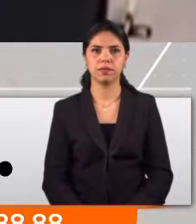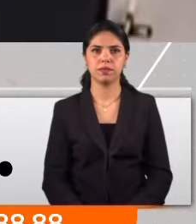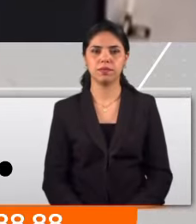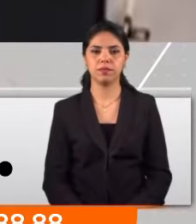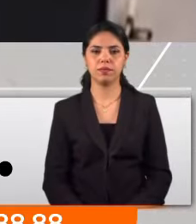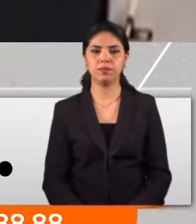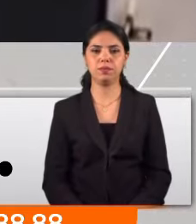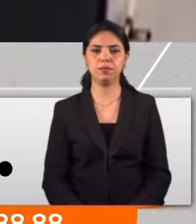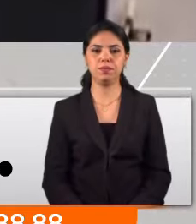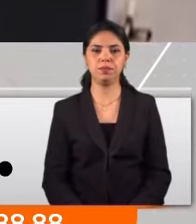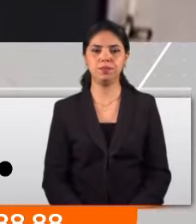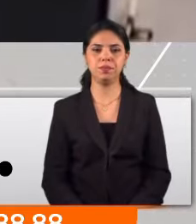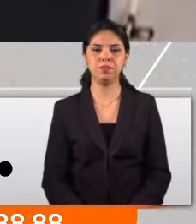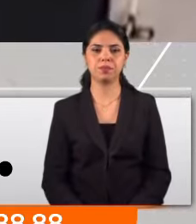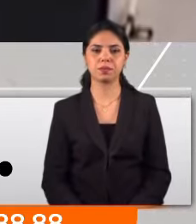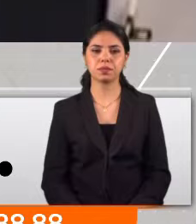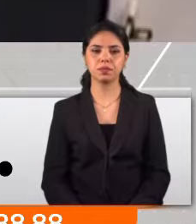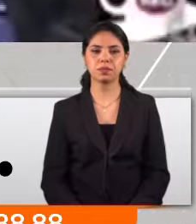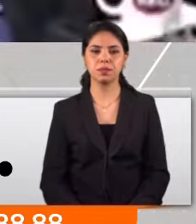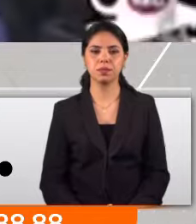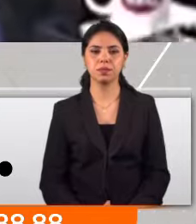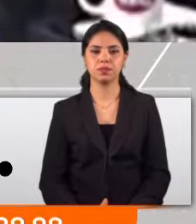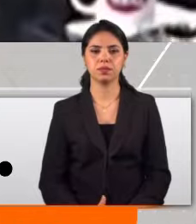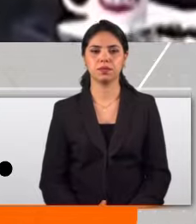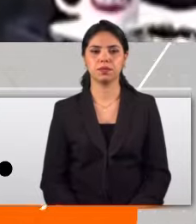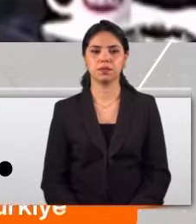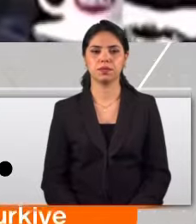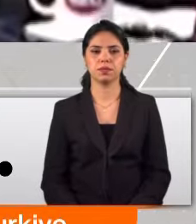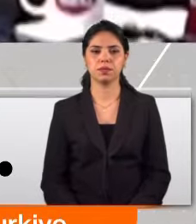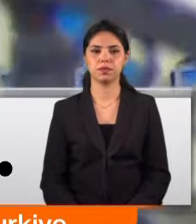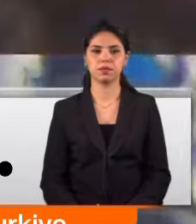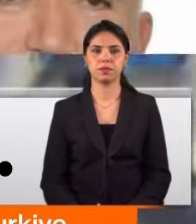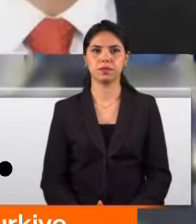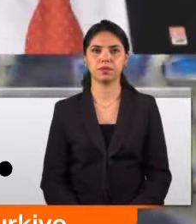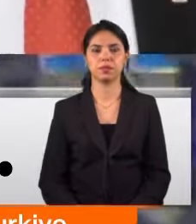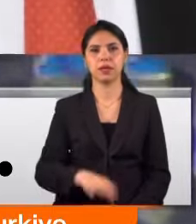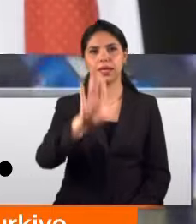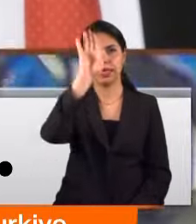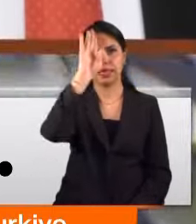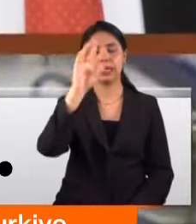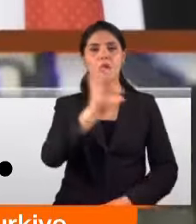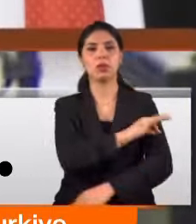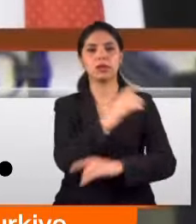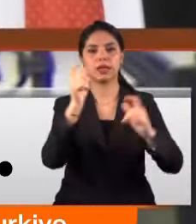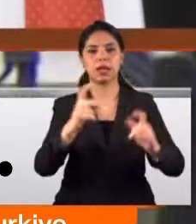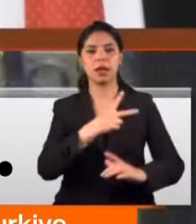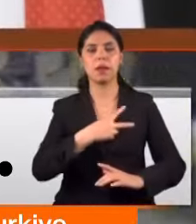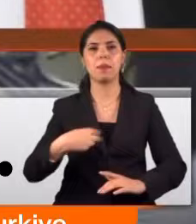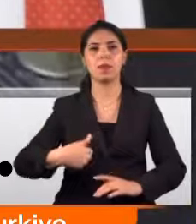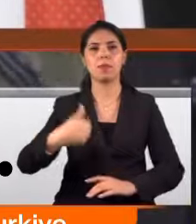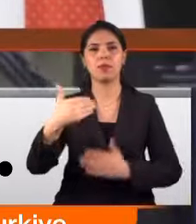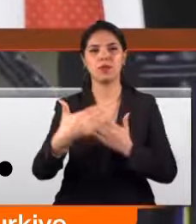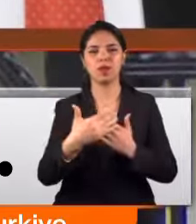Akın belediye başkanı oluyor, getiriyor, milletvekili arkadaşını danışman yapıyor. Yakışıyor mu bütün bunlar? İstanbul Sarıyer Belediye Başkan